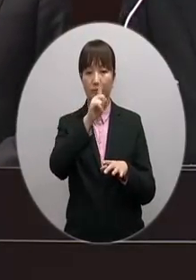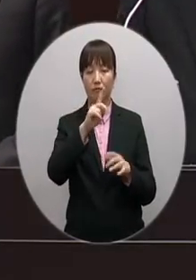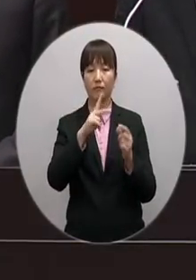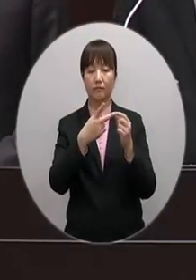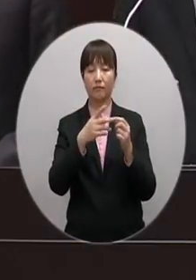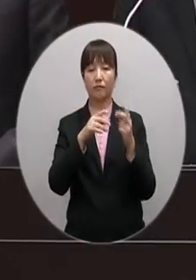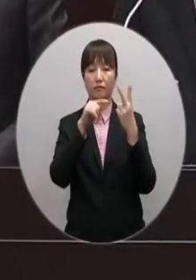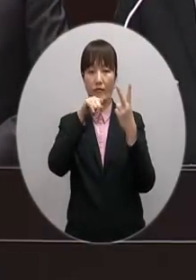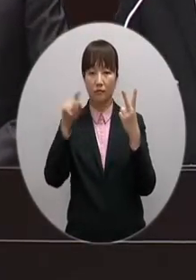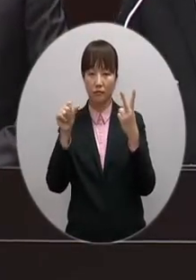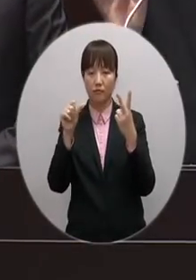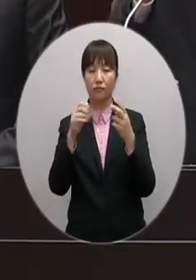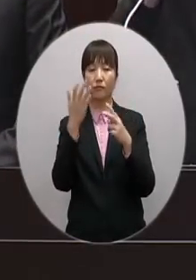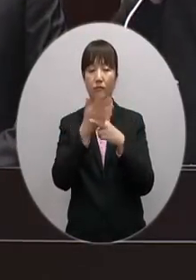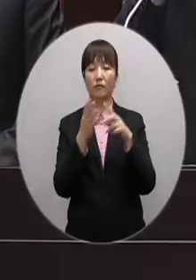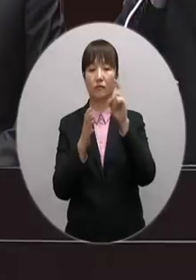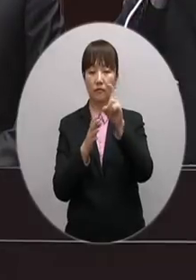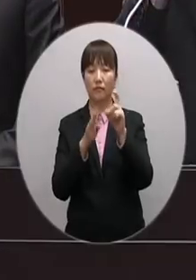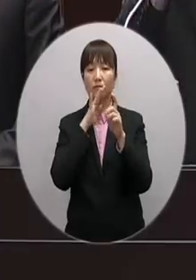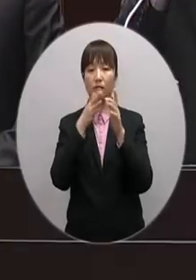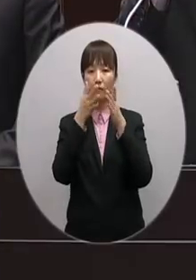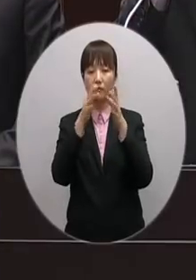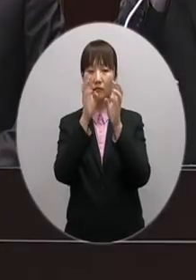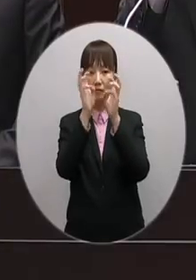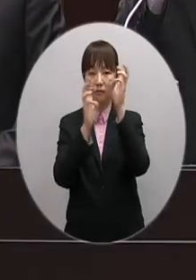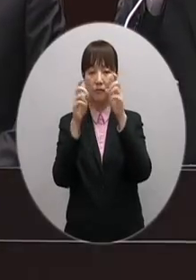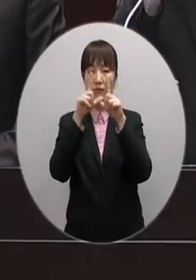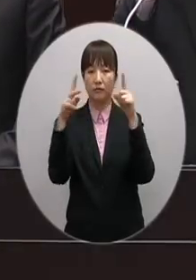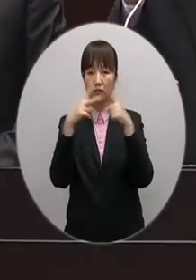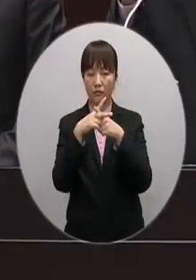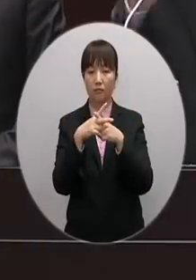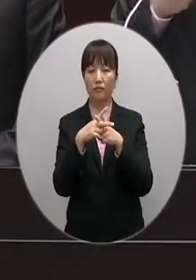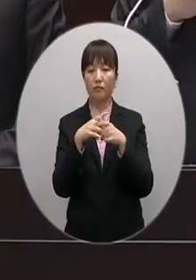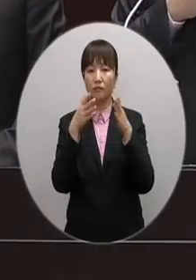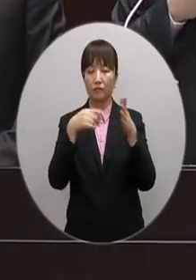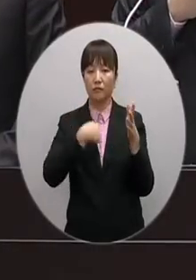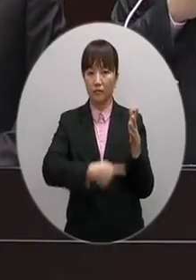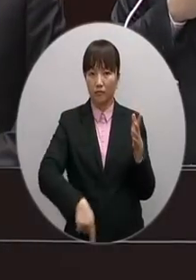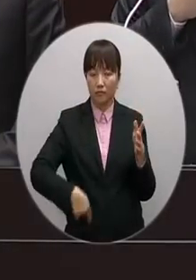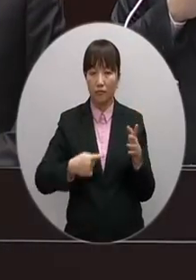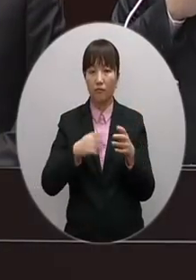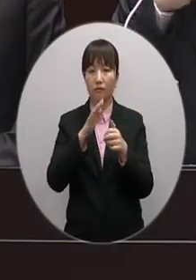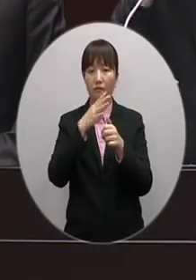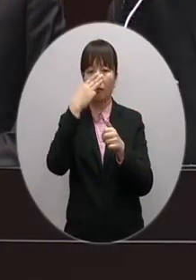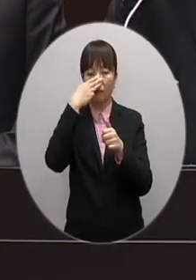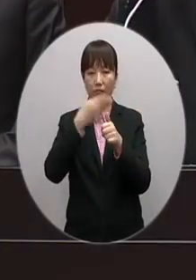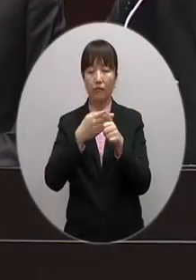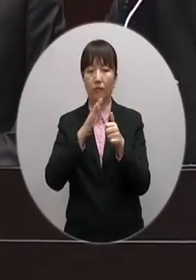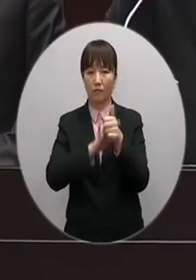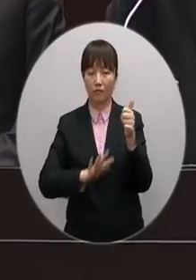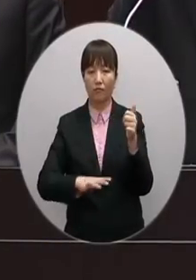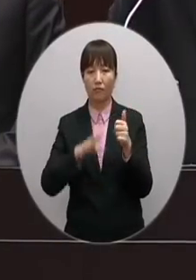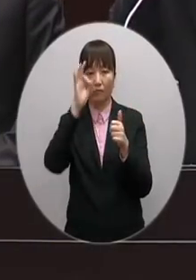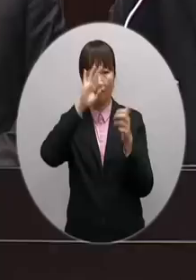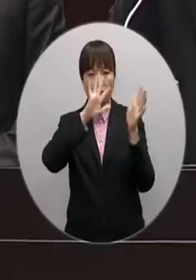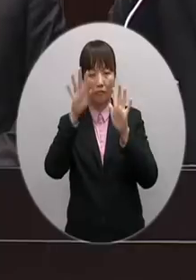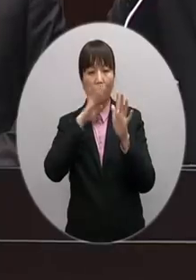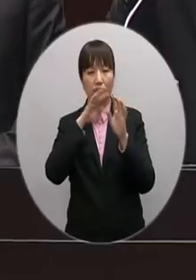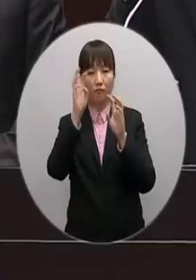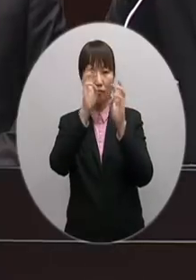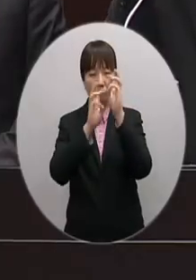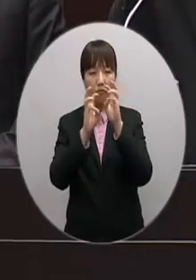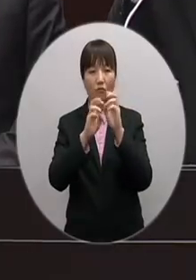PM2.5 或 PM10， 它只是指那个颗粒的大小了，它对身体的危害的程度，完全是看这个粒